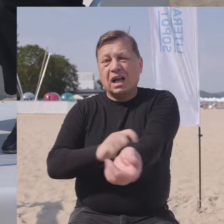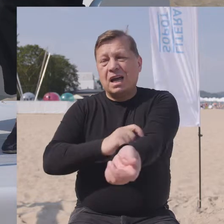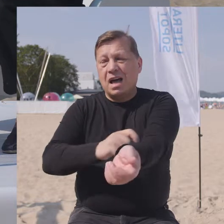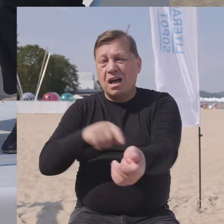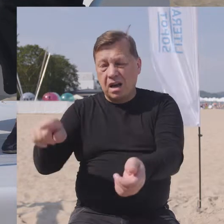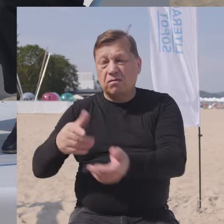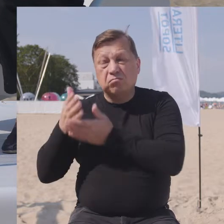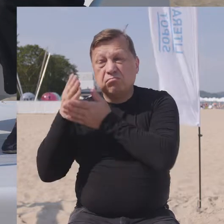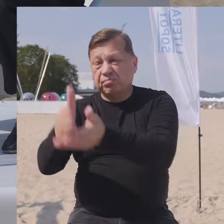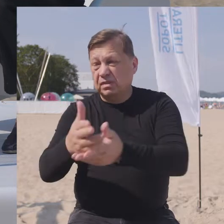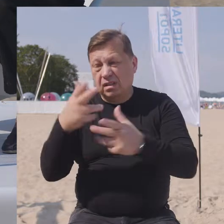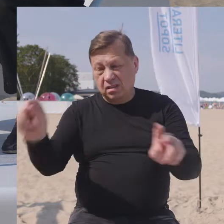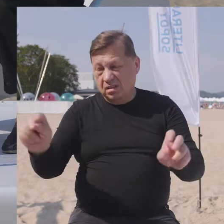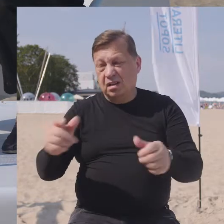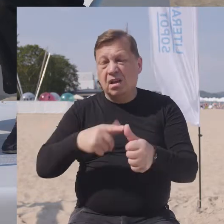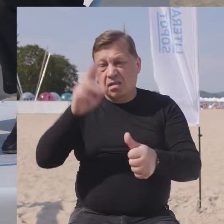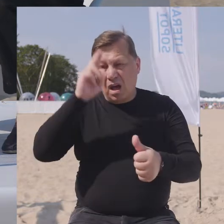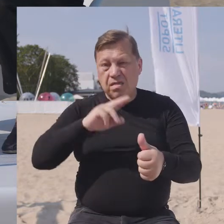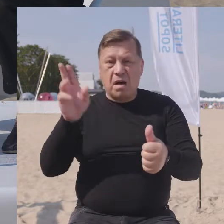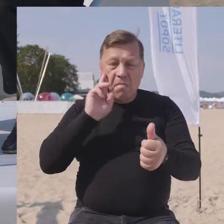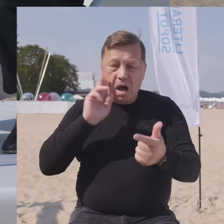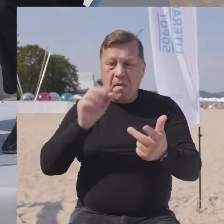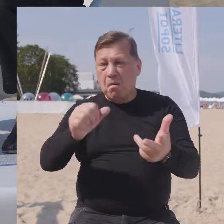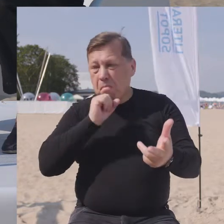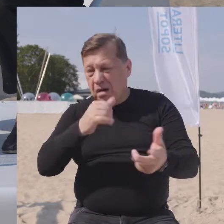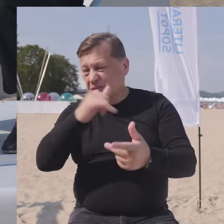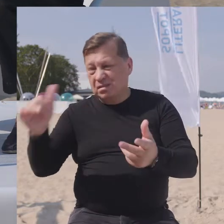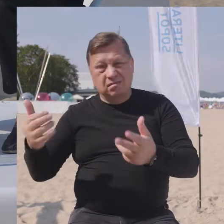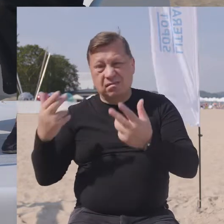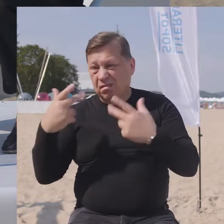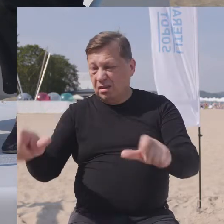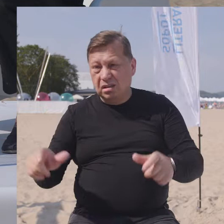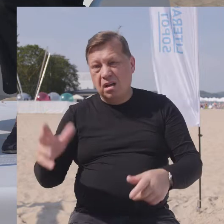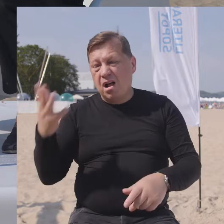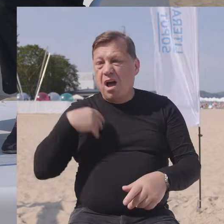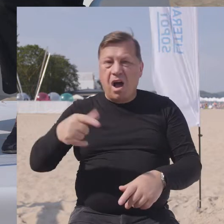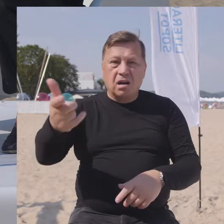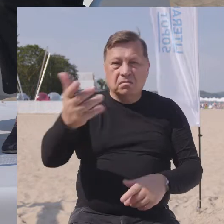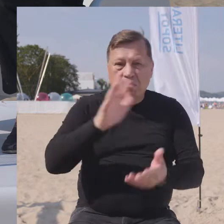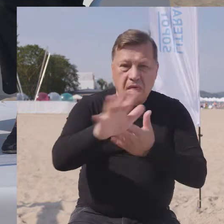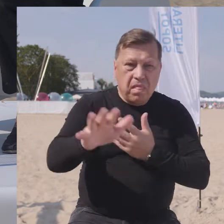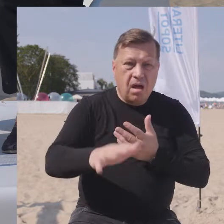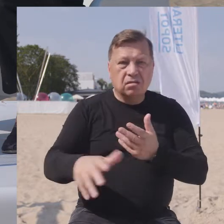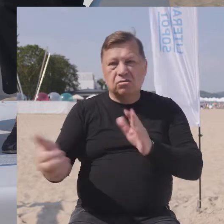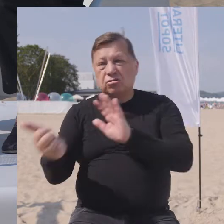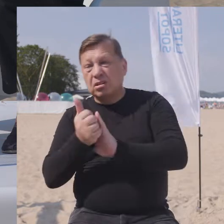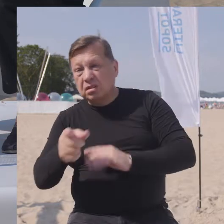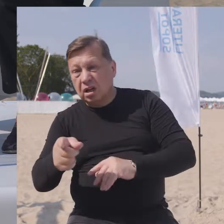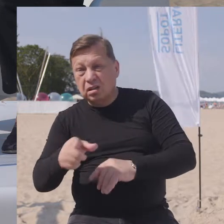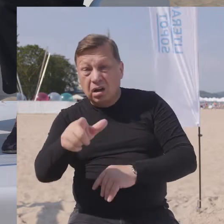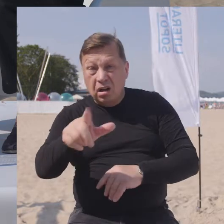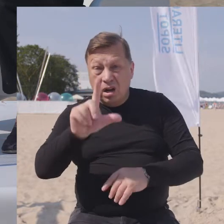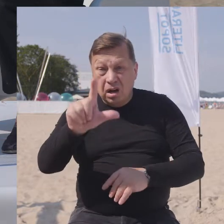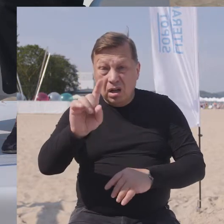czyli mówiąc wprost, mamy, taty, babci, całej reszty, i które na przykład w wieku lat 15 czy 16 są po prostu wyrzucane z